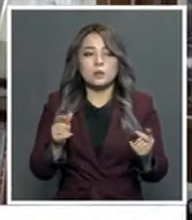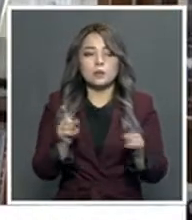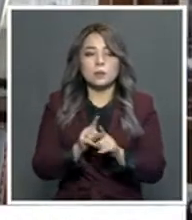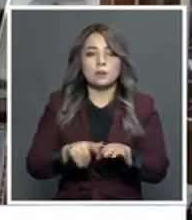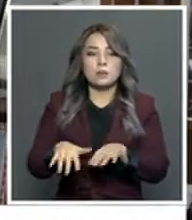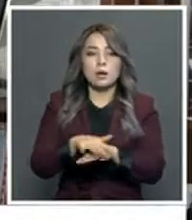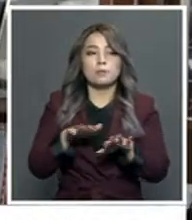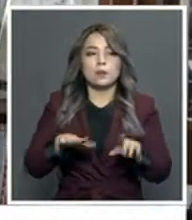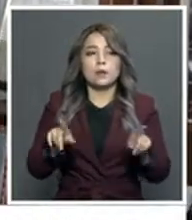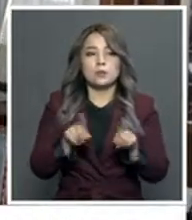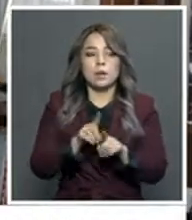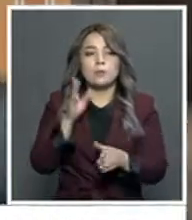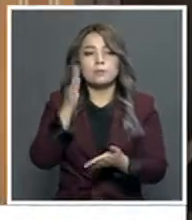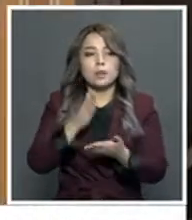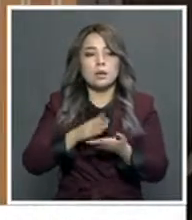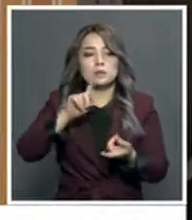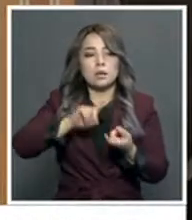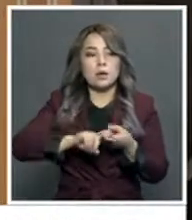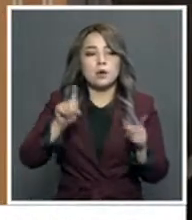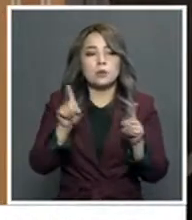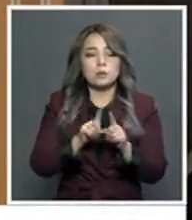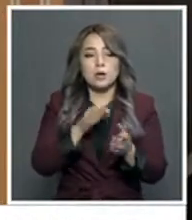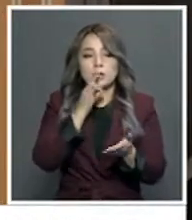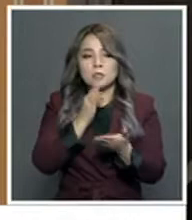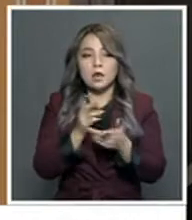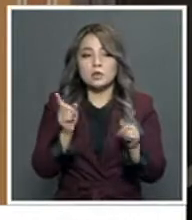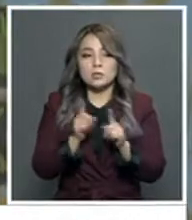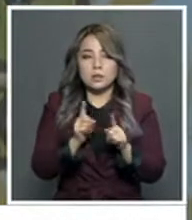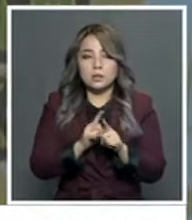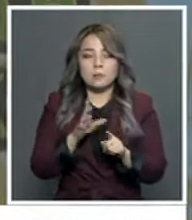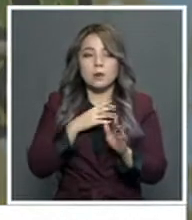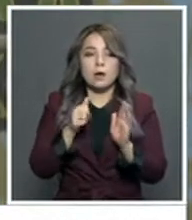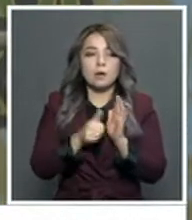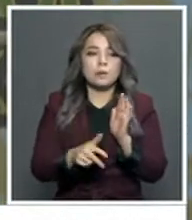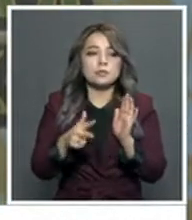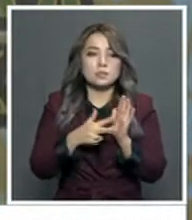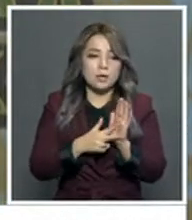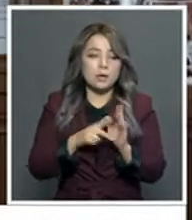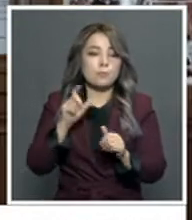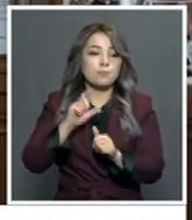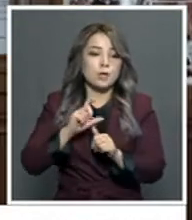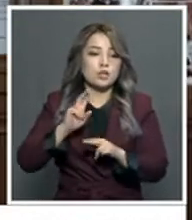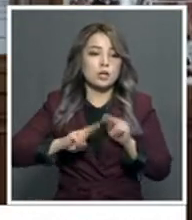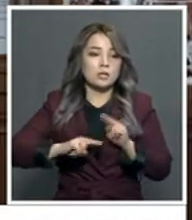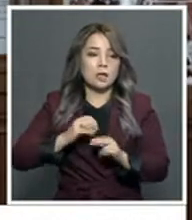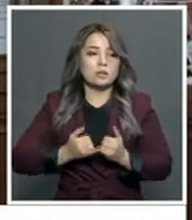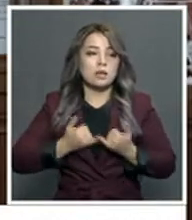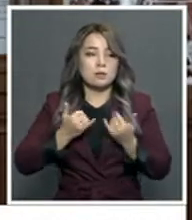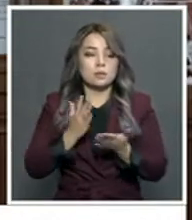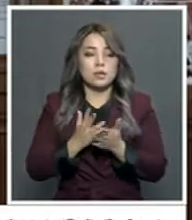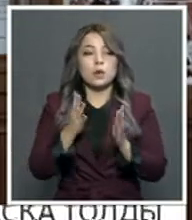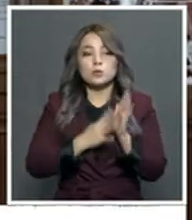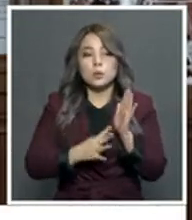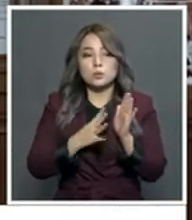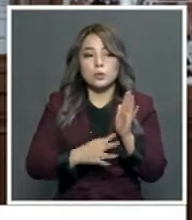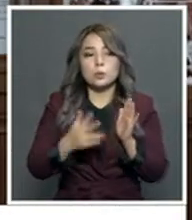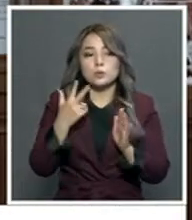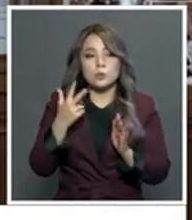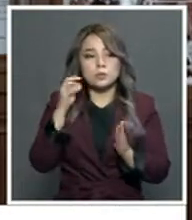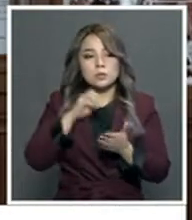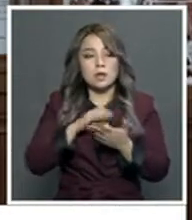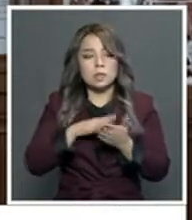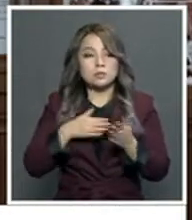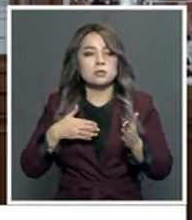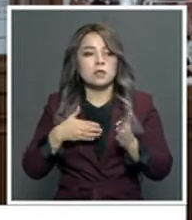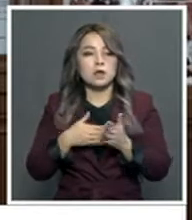кетеді. Оның тікелей ұйытқы болуымен кеңес одағының тұсында 68 мешіт бой көтерді. Сонда 93 мешітке жеткізілмесі.